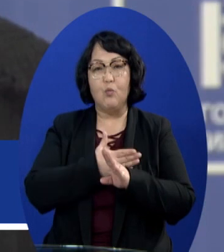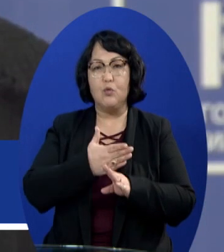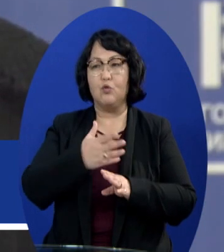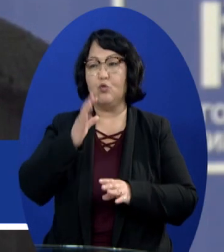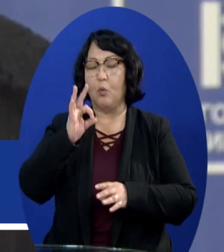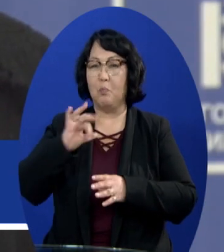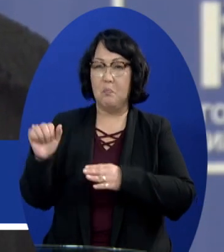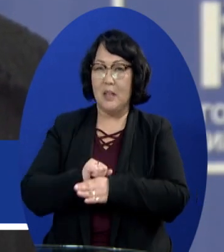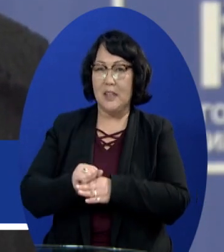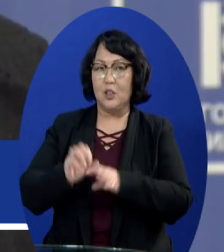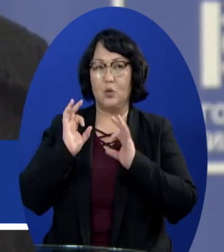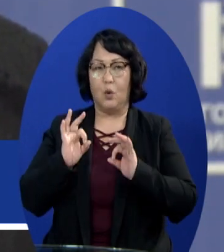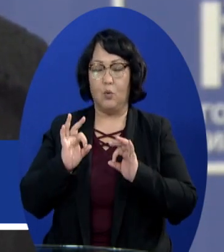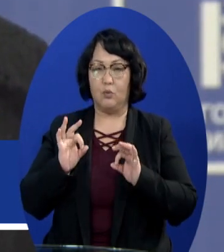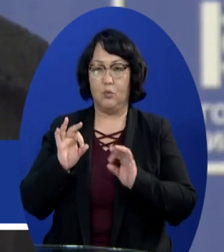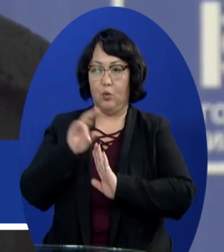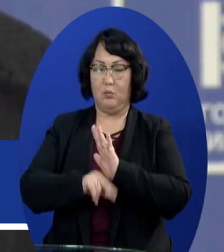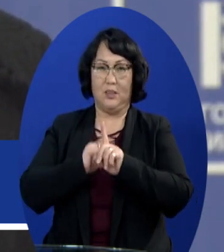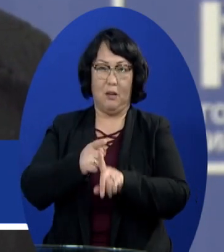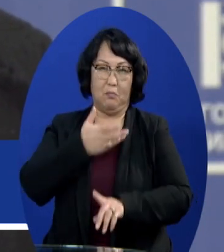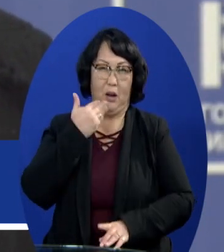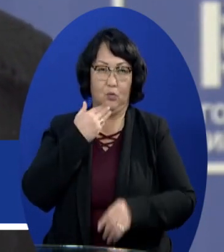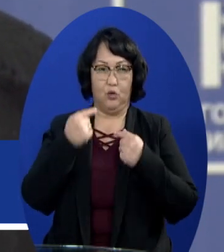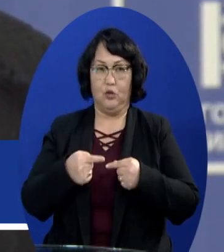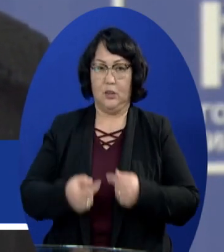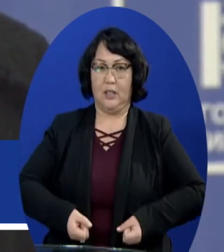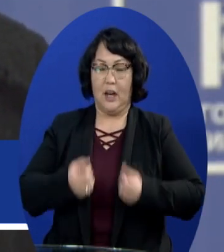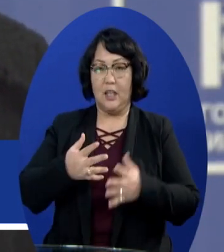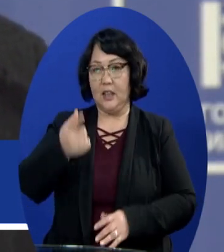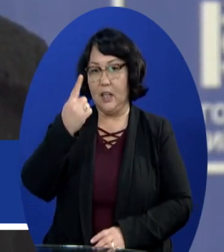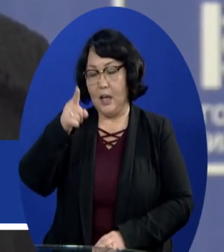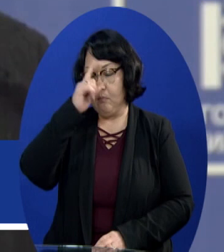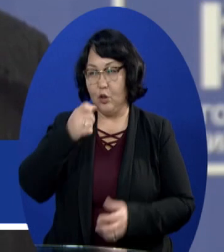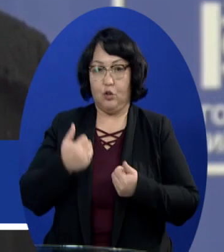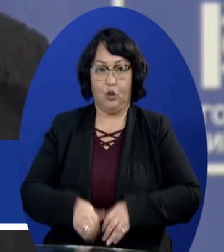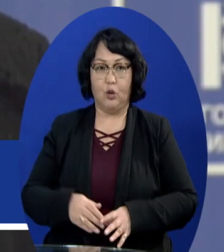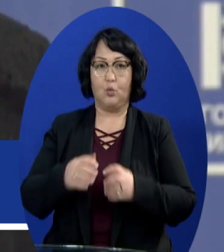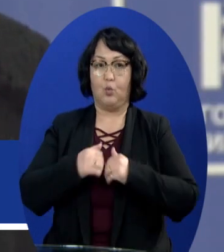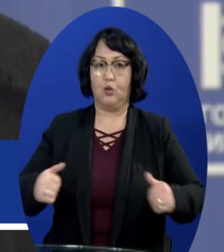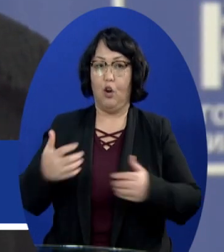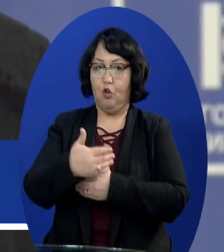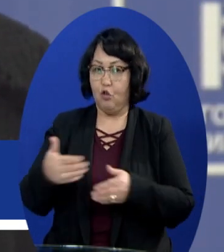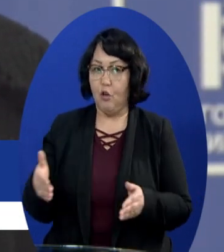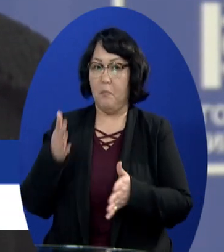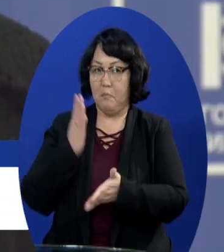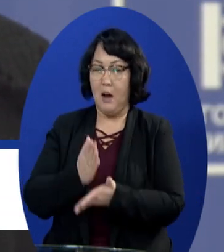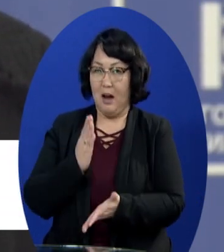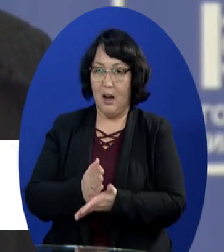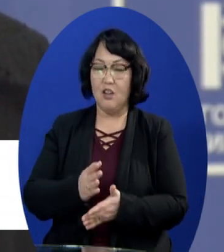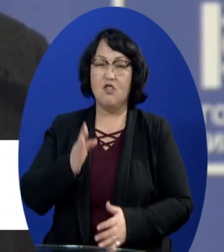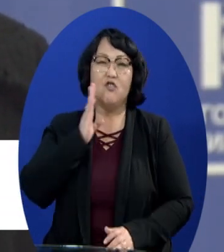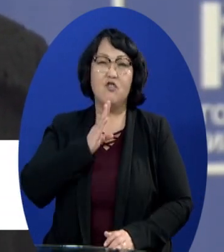одоо дүрм журмыг бол зөрчиж ажилласан гэж үзэж байгаа. Нэгдүгээр төрх нь бол тусгаарлах өрөөтэй тэр өрөөнд байхад нь тэр